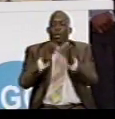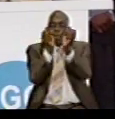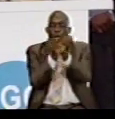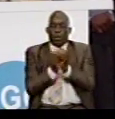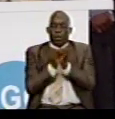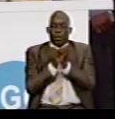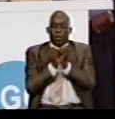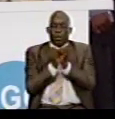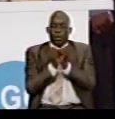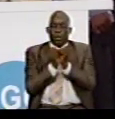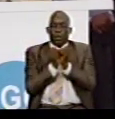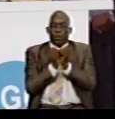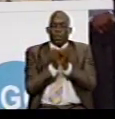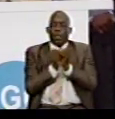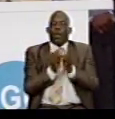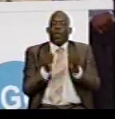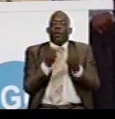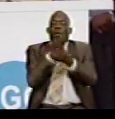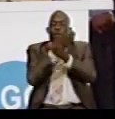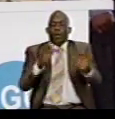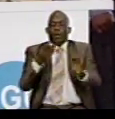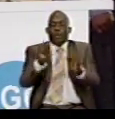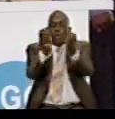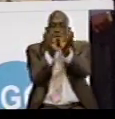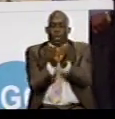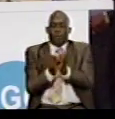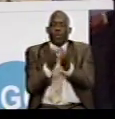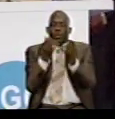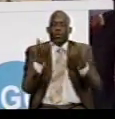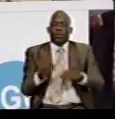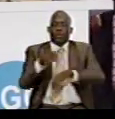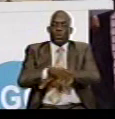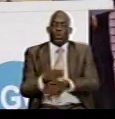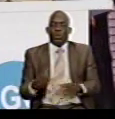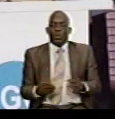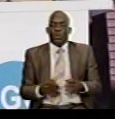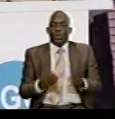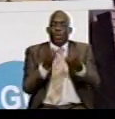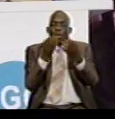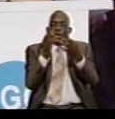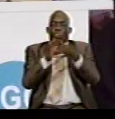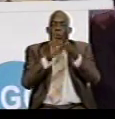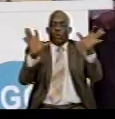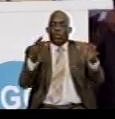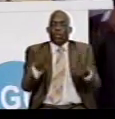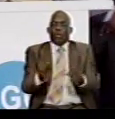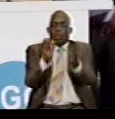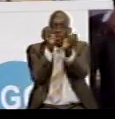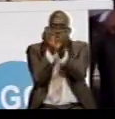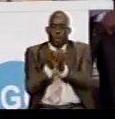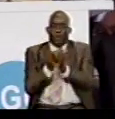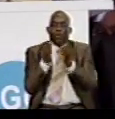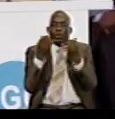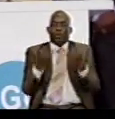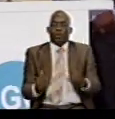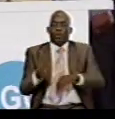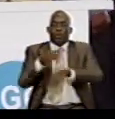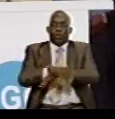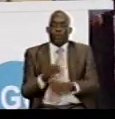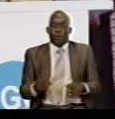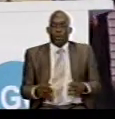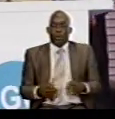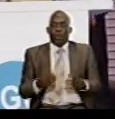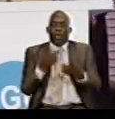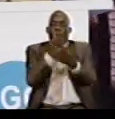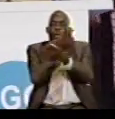The captive tonight. Libère les captifs cette liberate nuit. Liberate the bound tonight. Libère les jougs cette liberate nuit. Liberate those who are